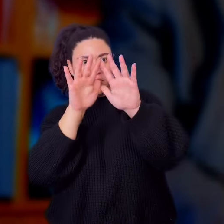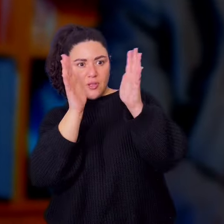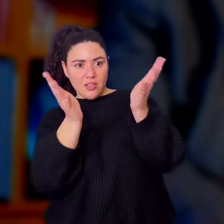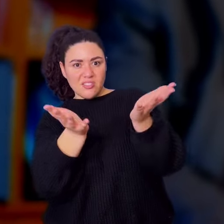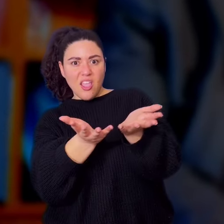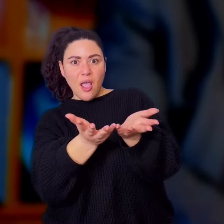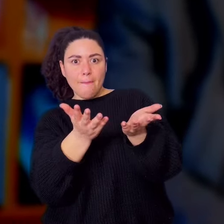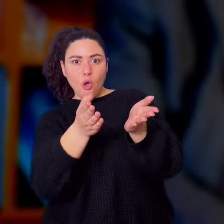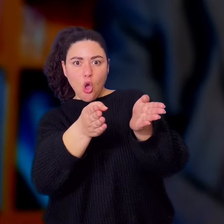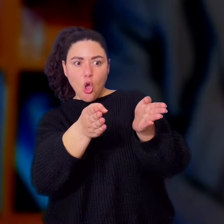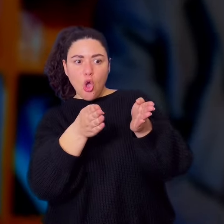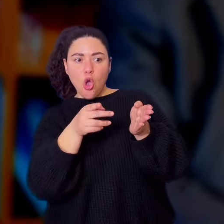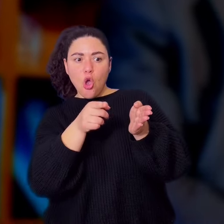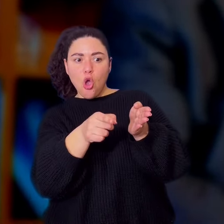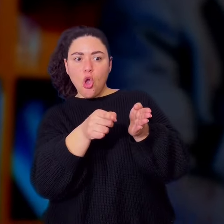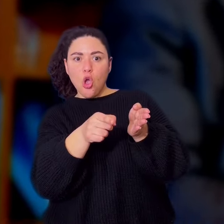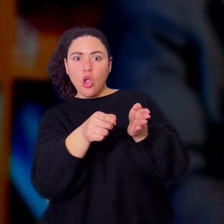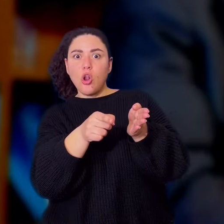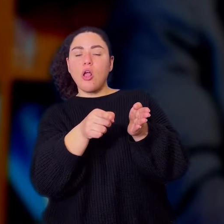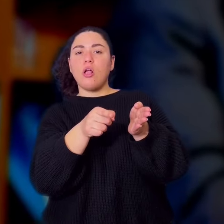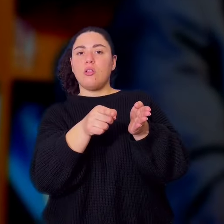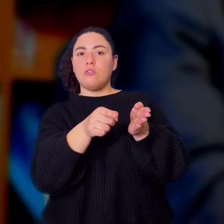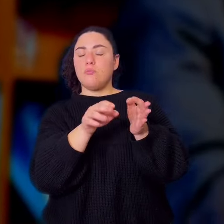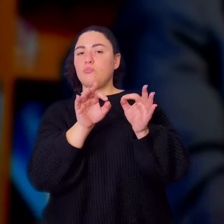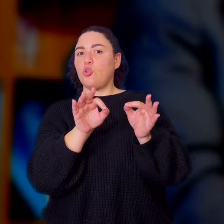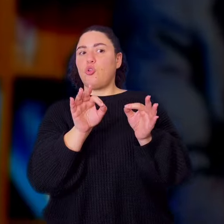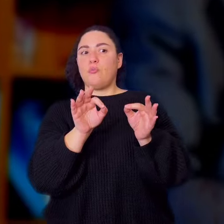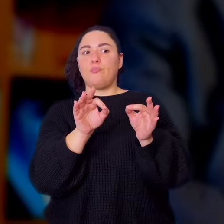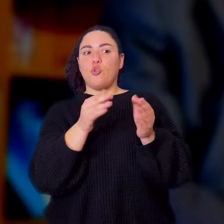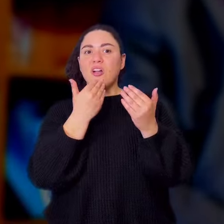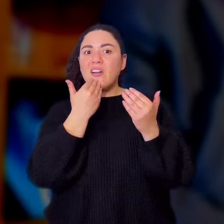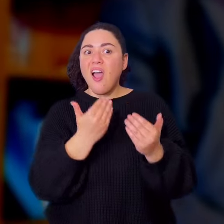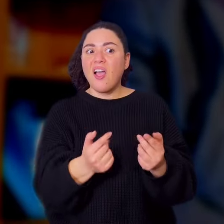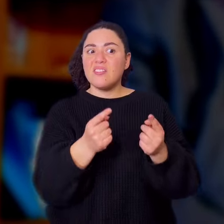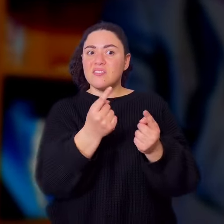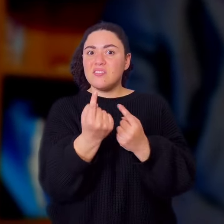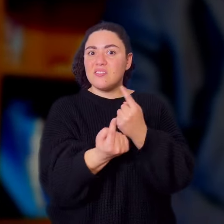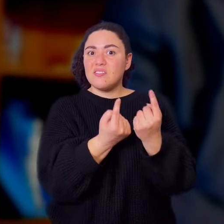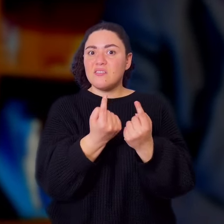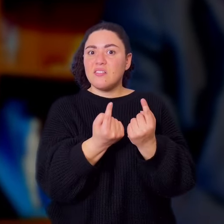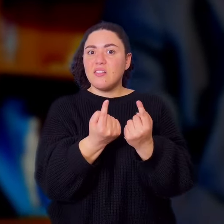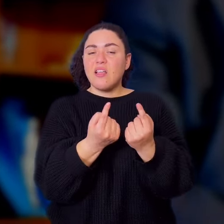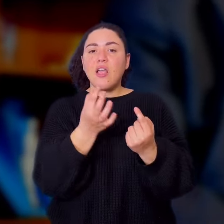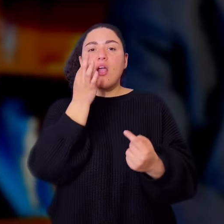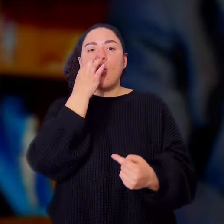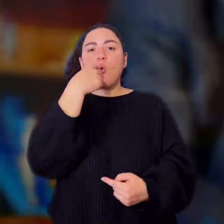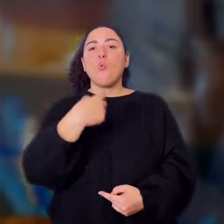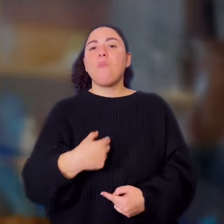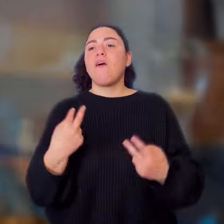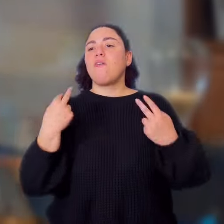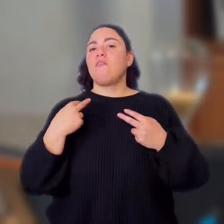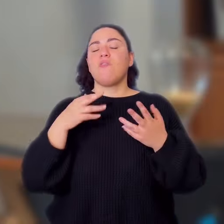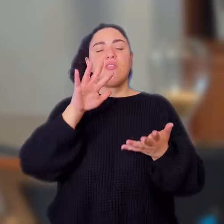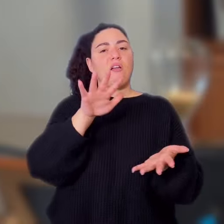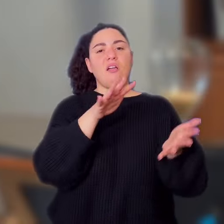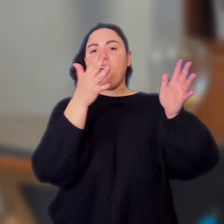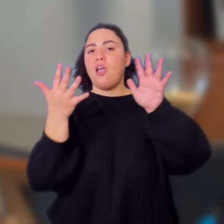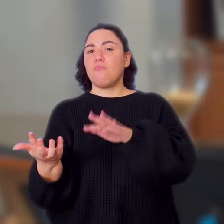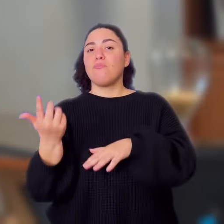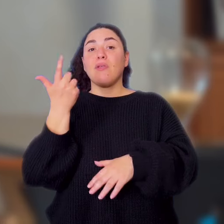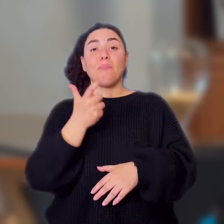sepolcro come quell'evento che ha cambiato radicalmente la condizione dell'uomo